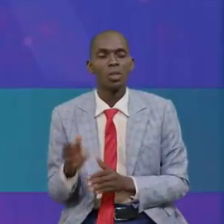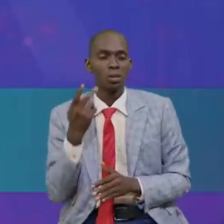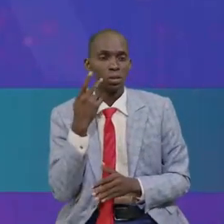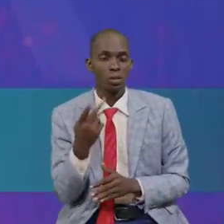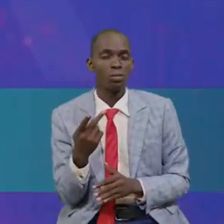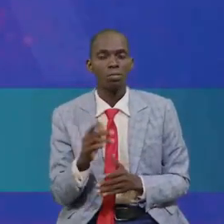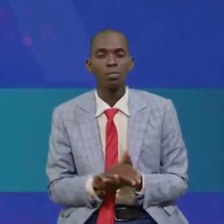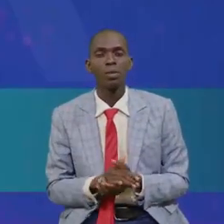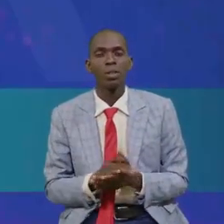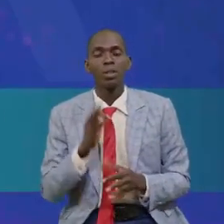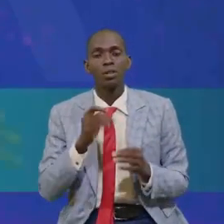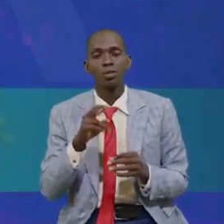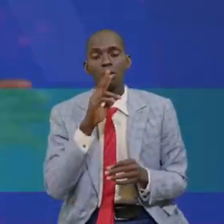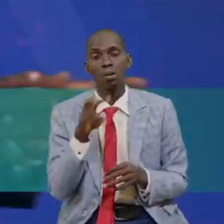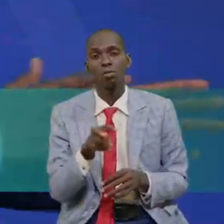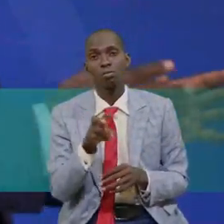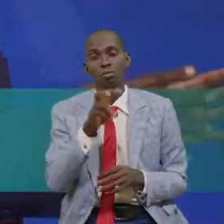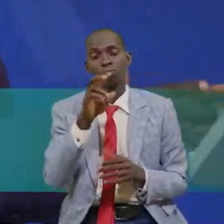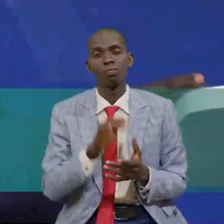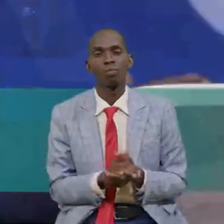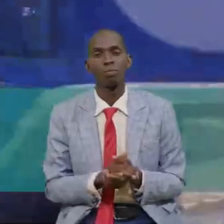Regardez ici, s'il vous plaît. Si vous voyagez